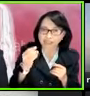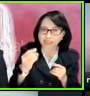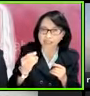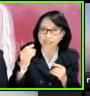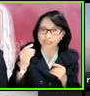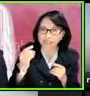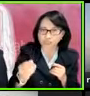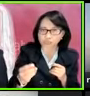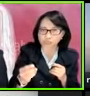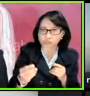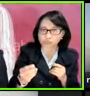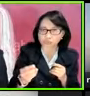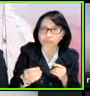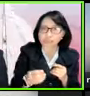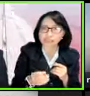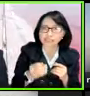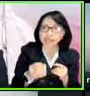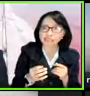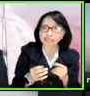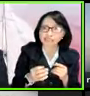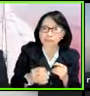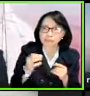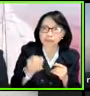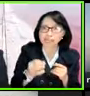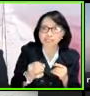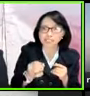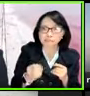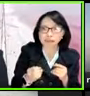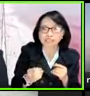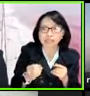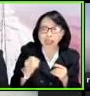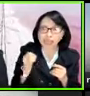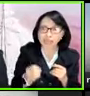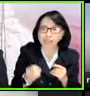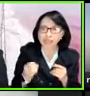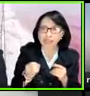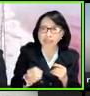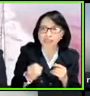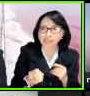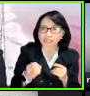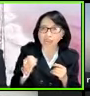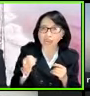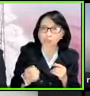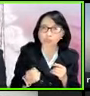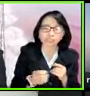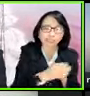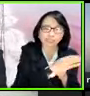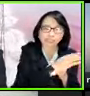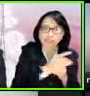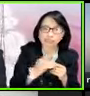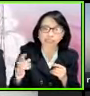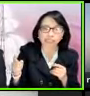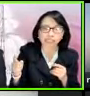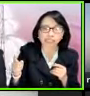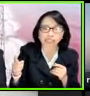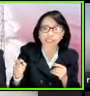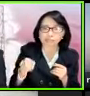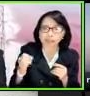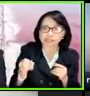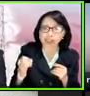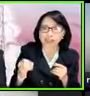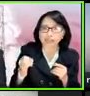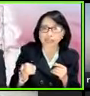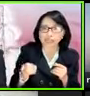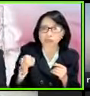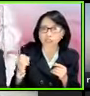rahasia Kristus yang pada zaman angkatan-angkatan dahulu tidak diberitakan